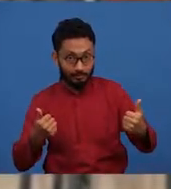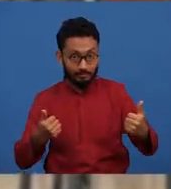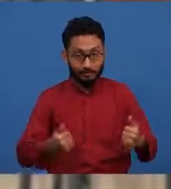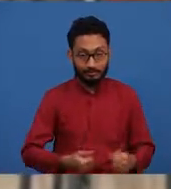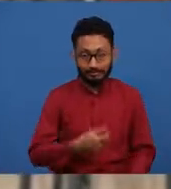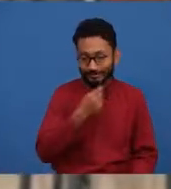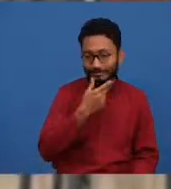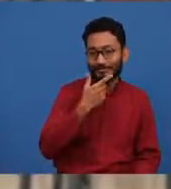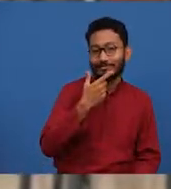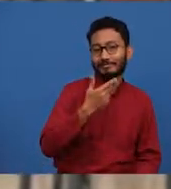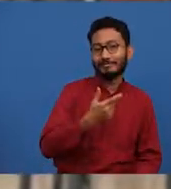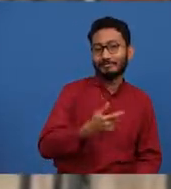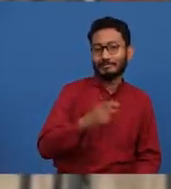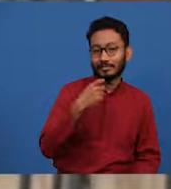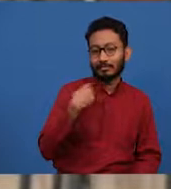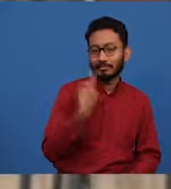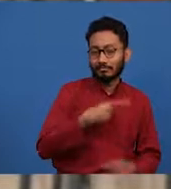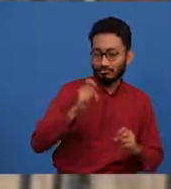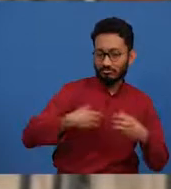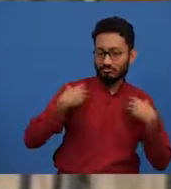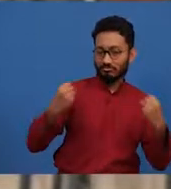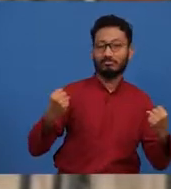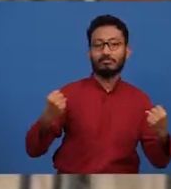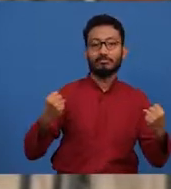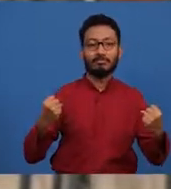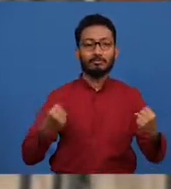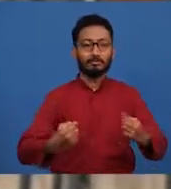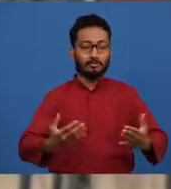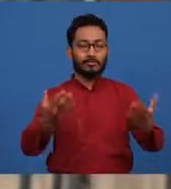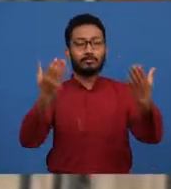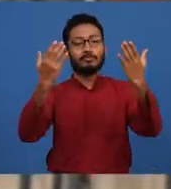Tu, senyum-senyum tu. Mesti sihat, kan?